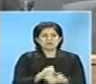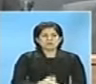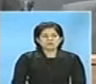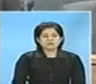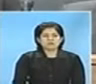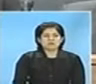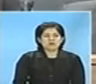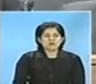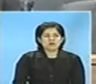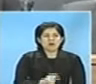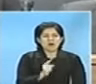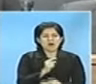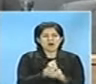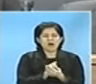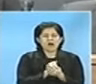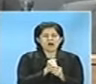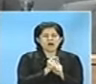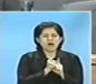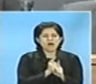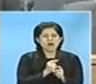ไว้ในมาตรา